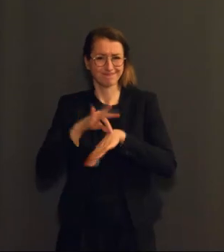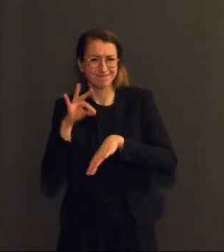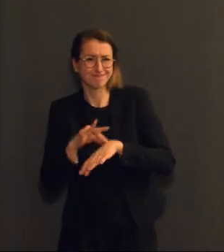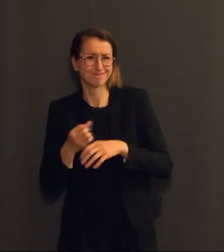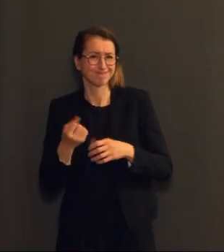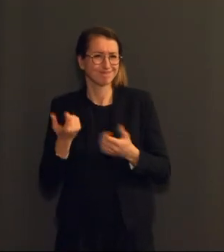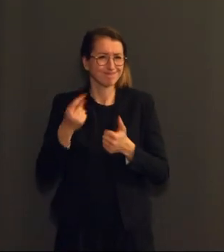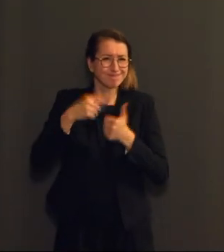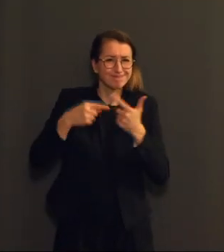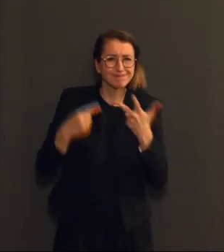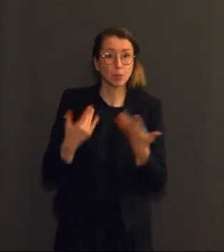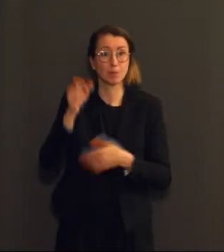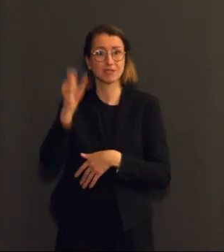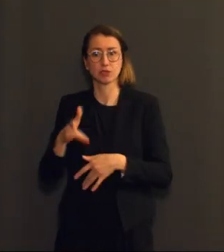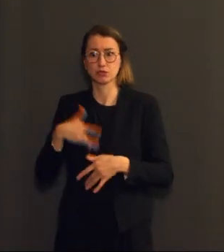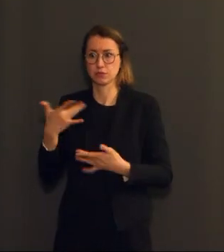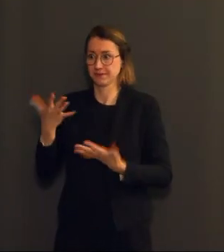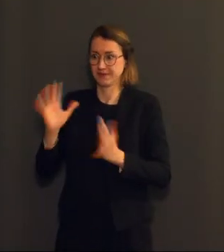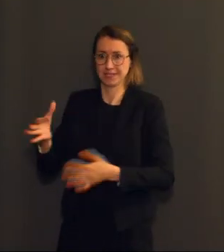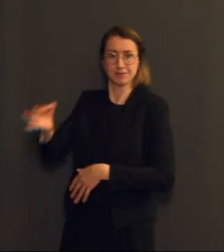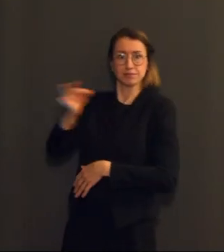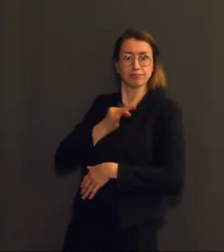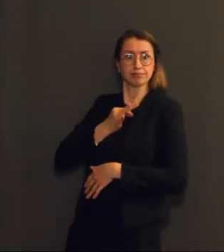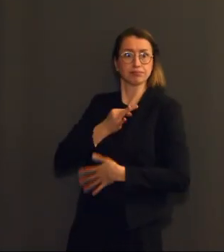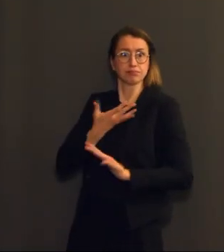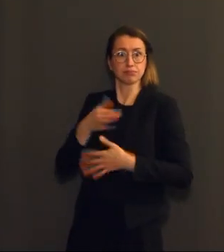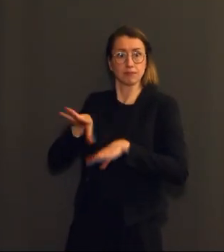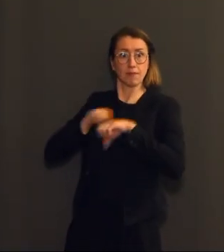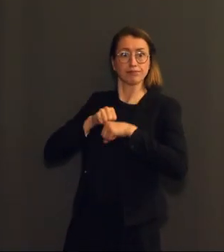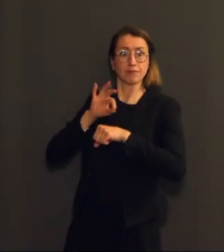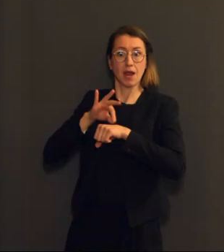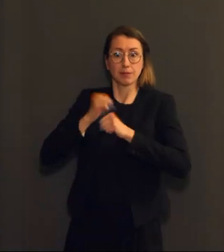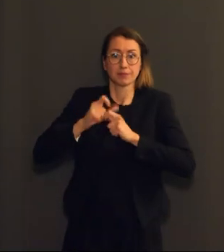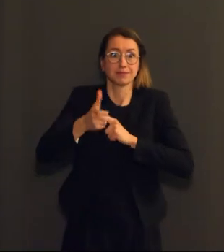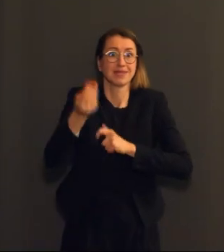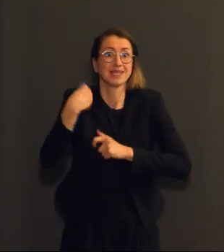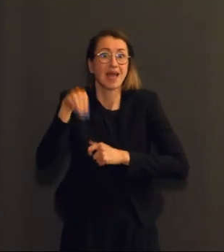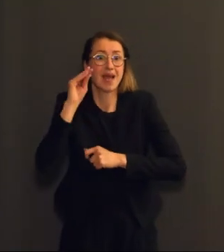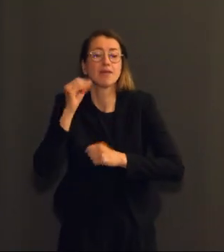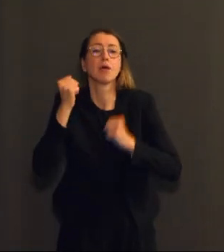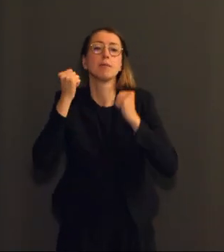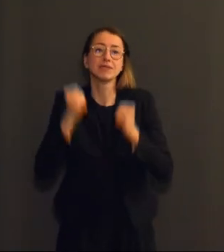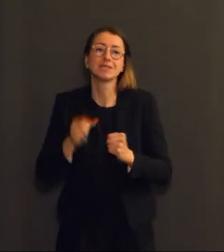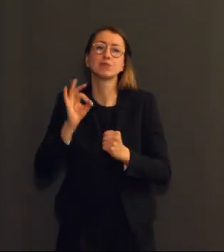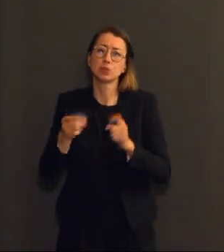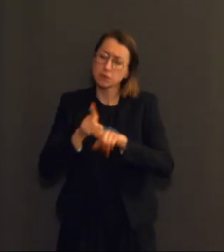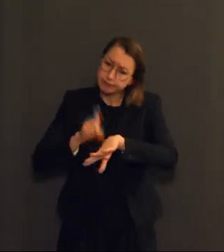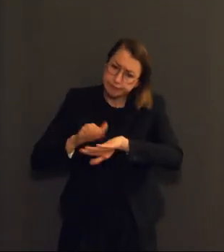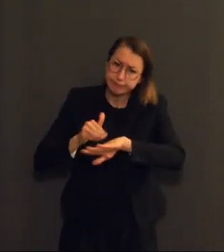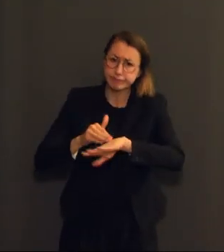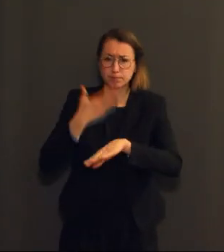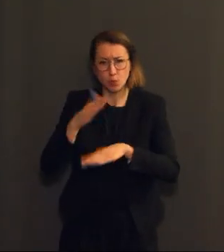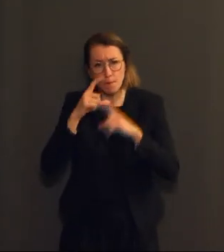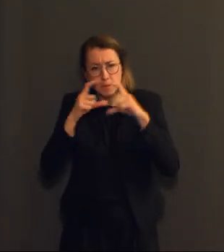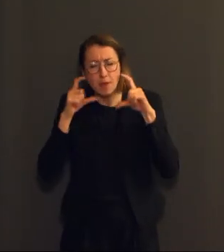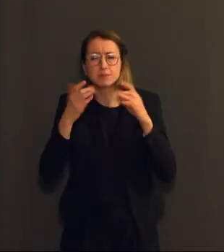d'avoir un certain nombre de mesures qui ressurgissent. Le port du masque, on l'a déjà signalé, mais aussi, par exemple, tenir ses distances. Cela pourrait être le